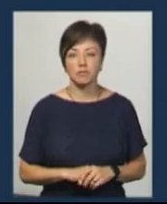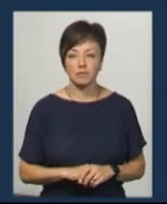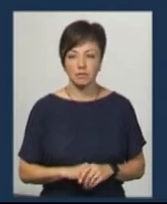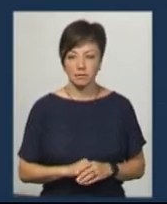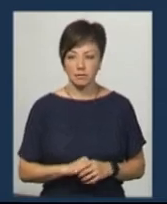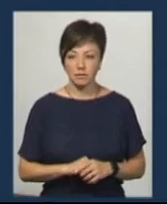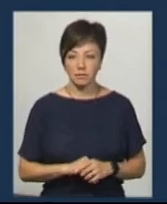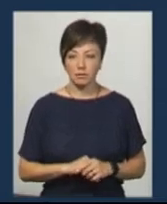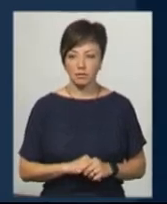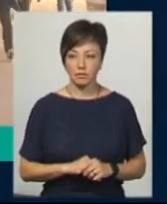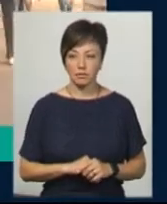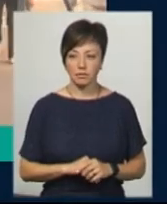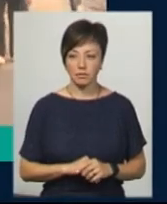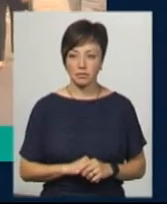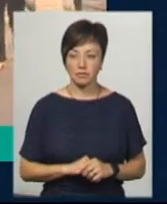Музика